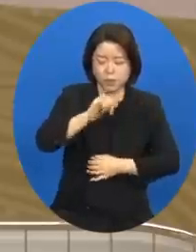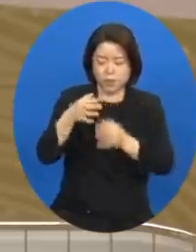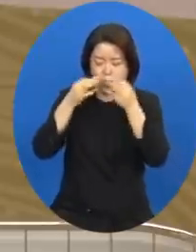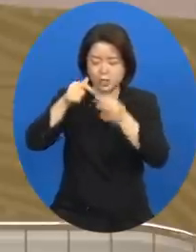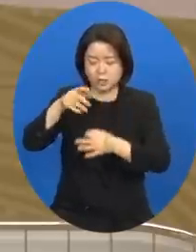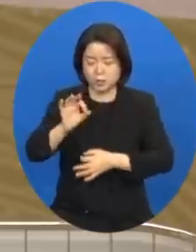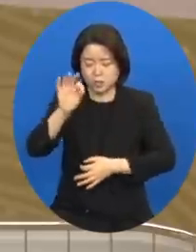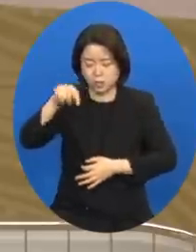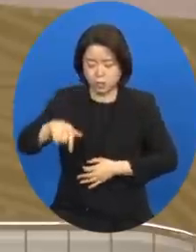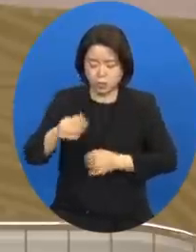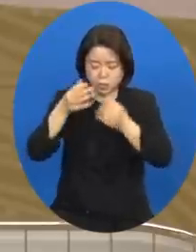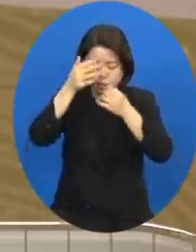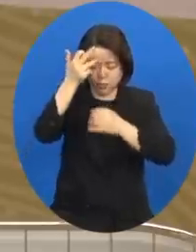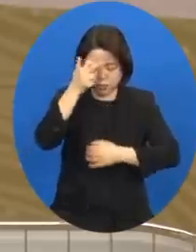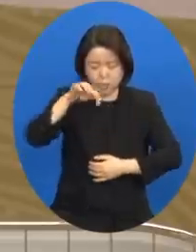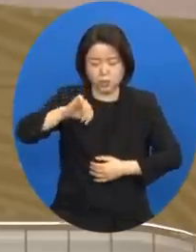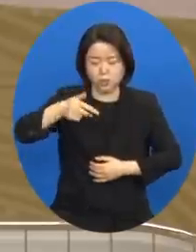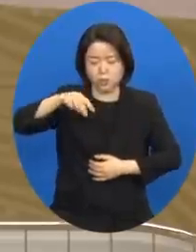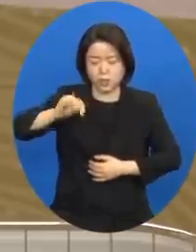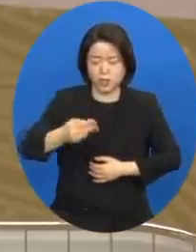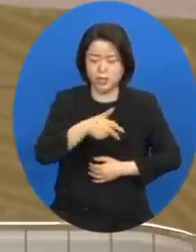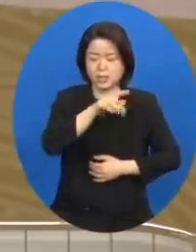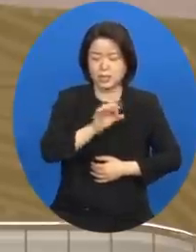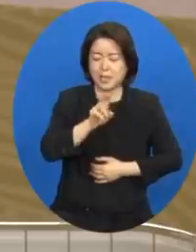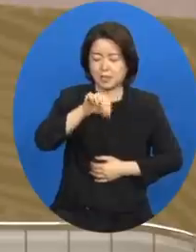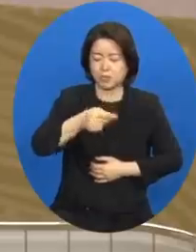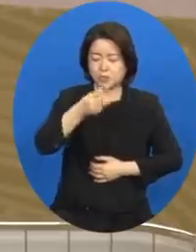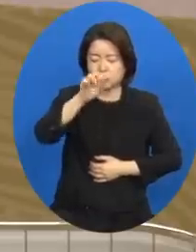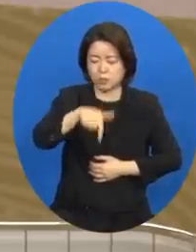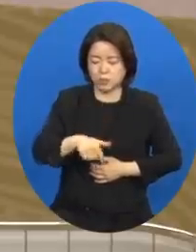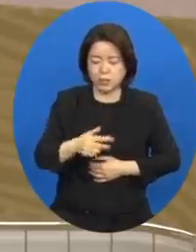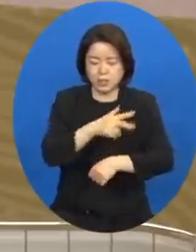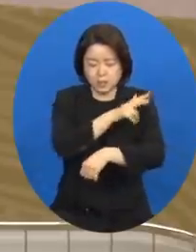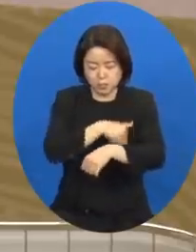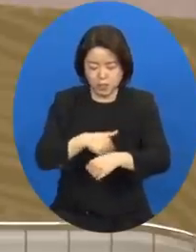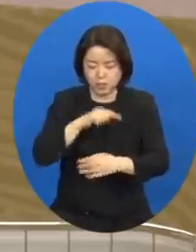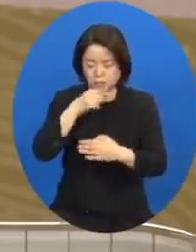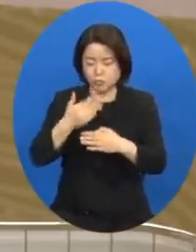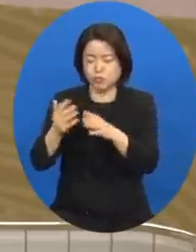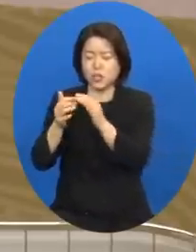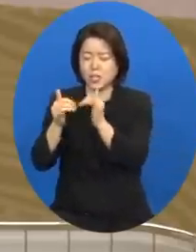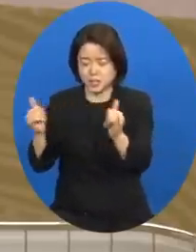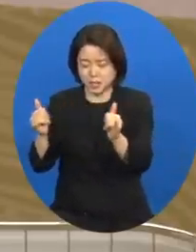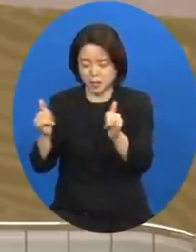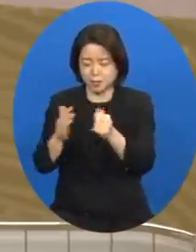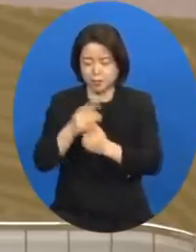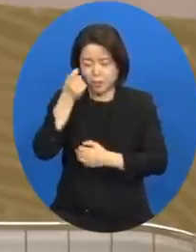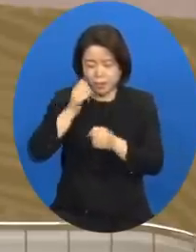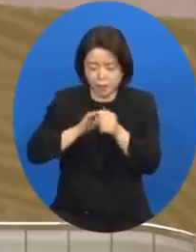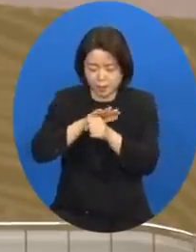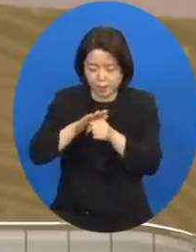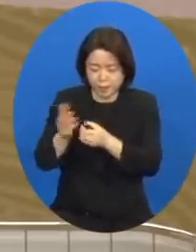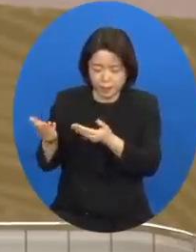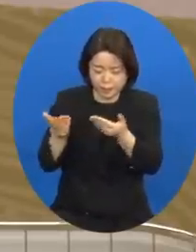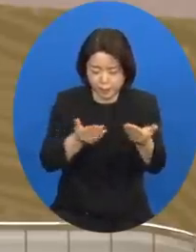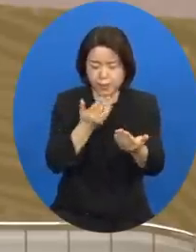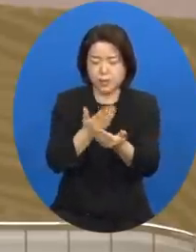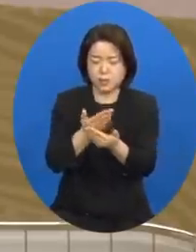김종욱 목사님, 최충길 선교사님, 장문석 집사님, 북한 주민들 긍휼히 여겨